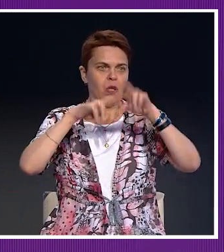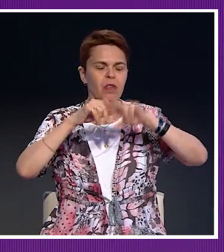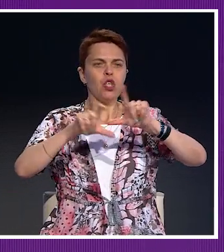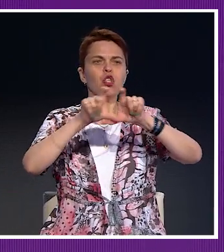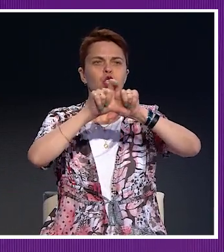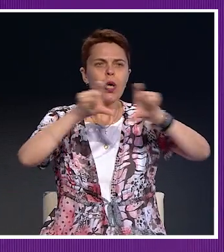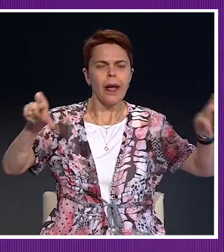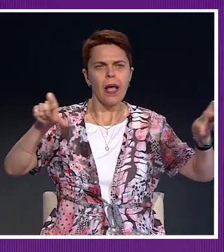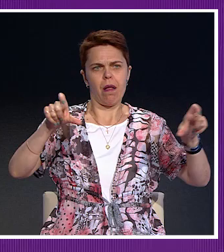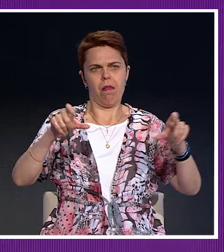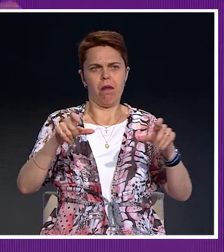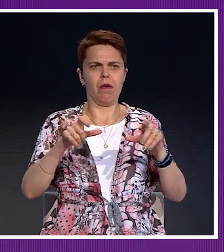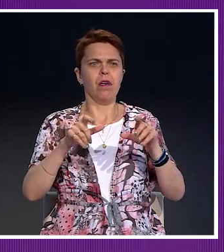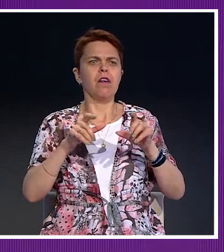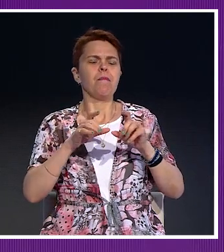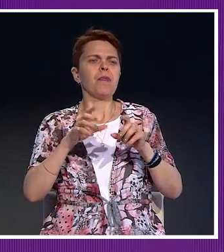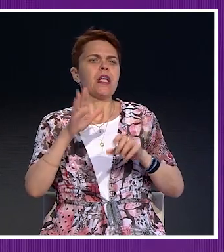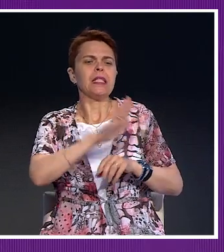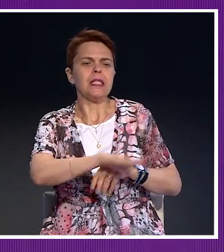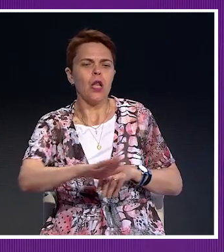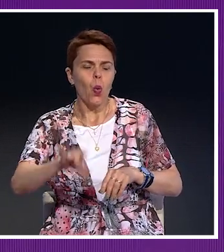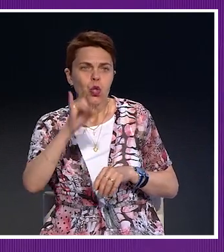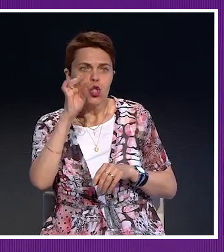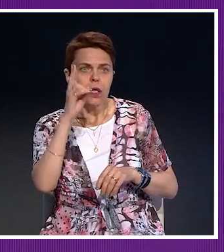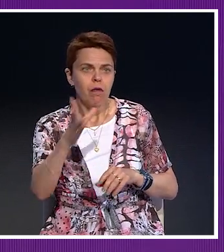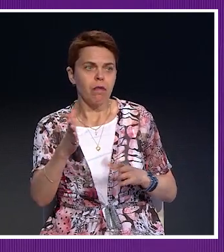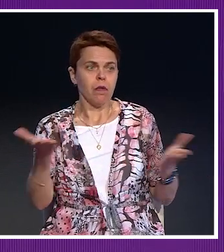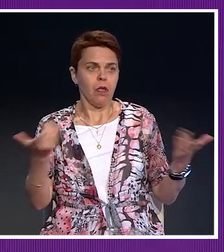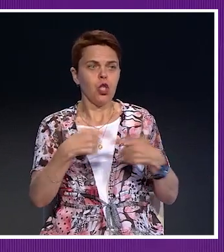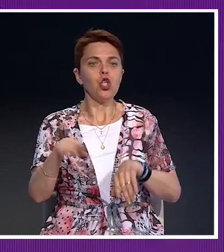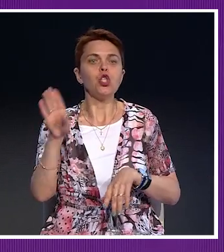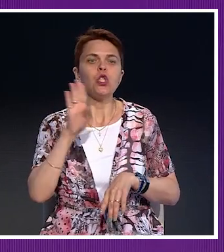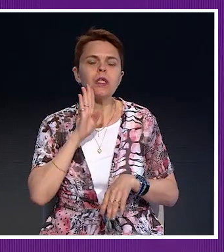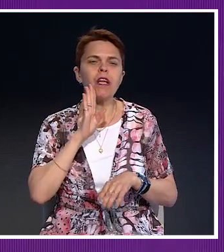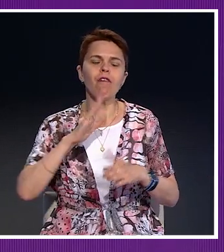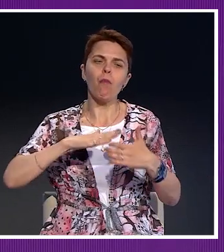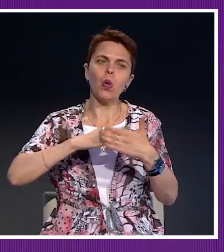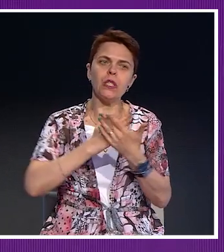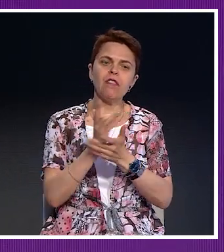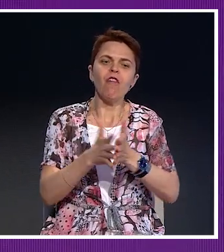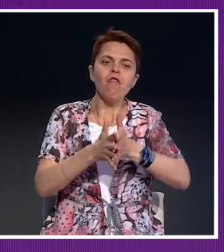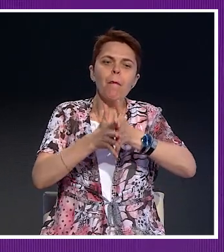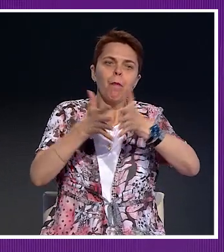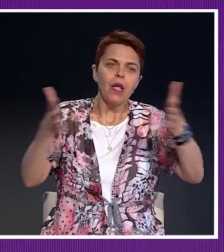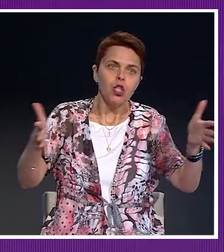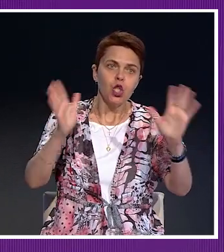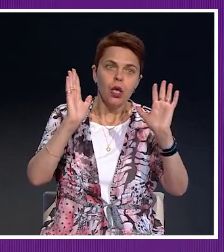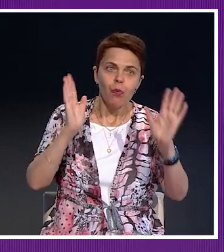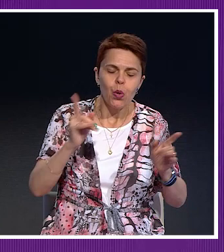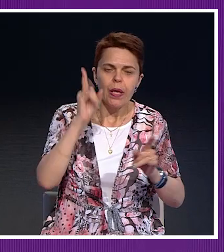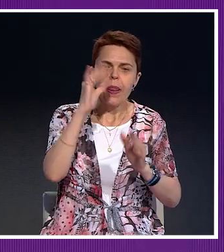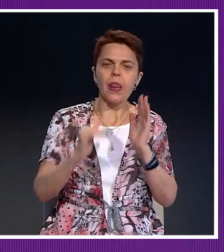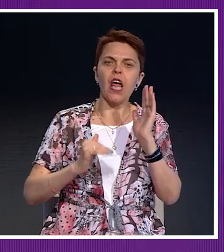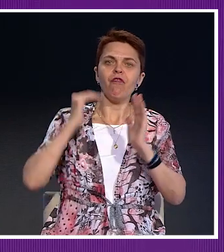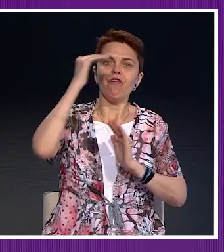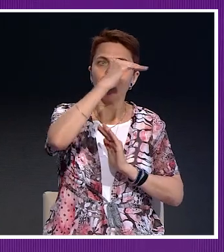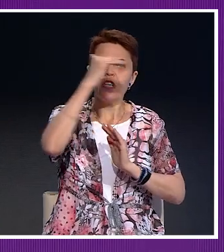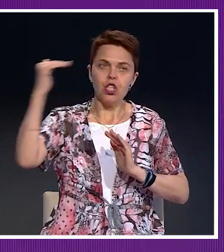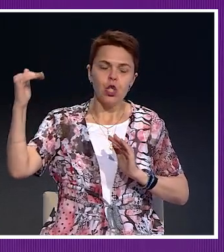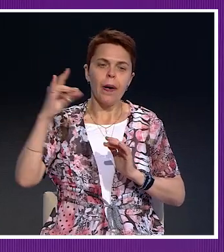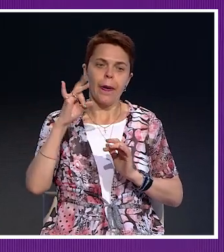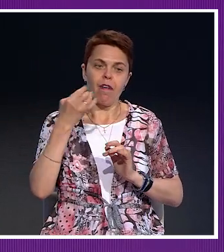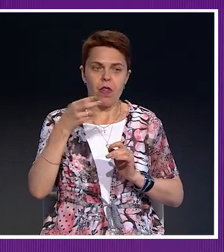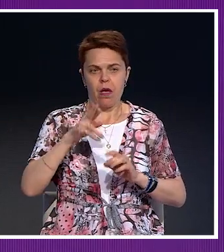шкіл, садочків і тому подібного. І що, в принципі, жінок в політиці стане більше, і це означає, що і на вищих рівнях